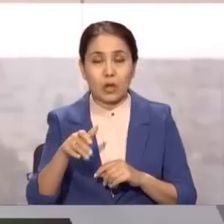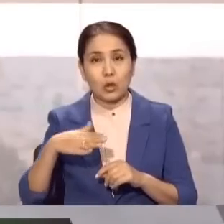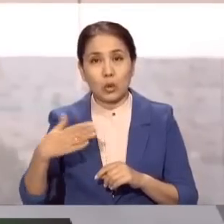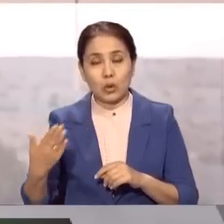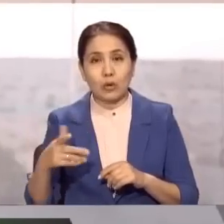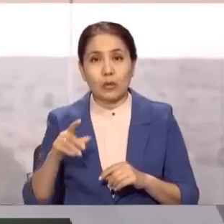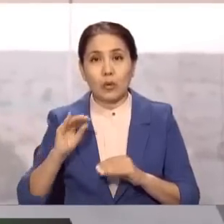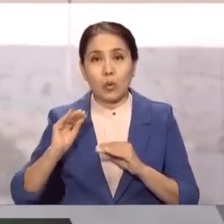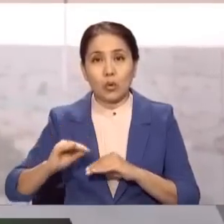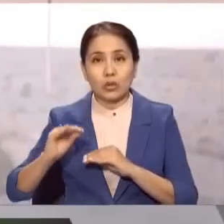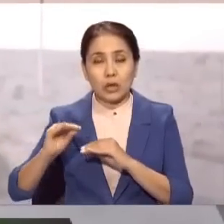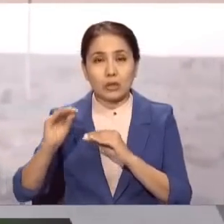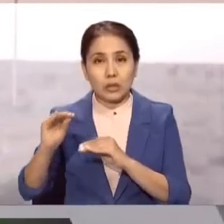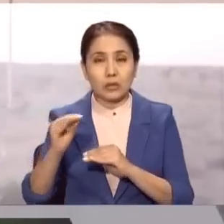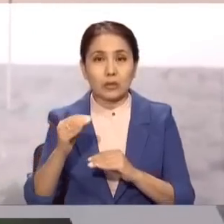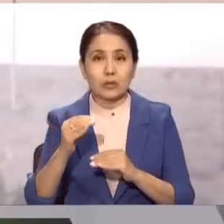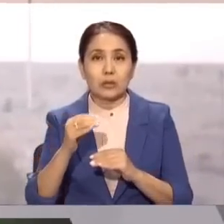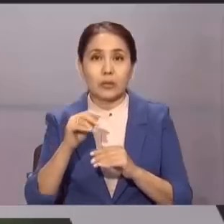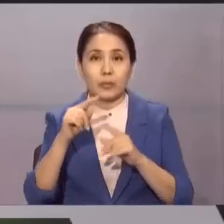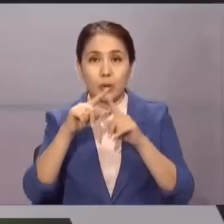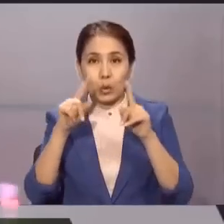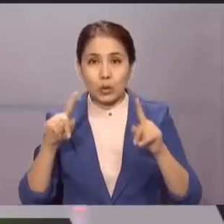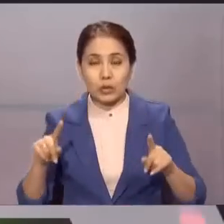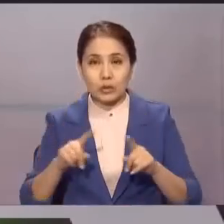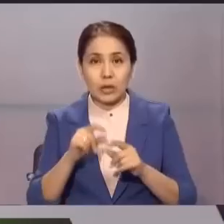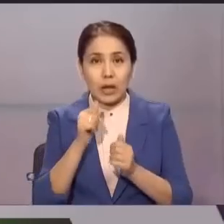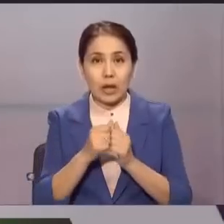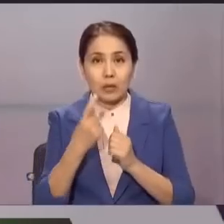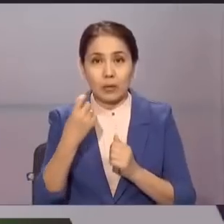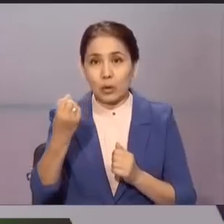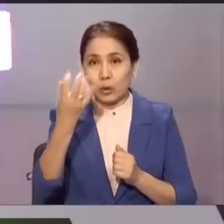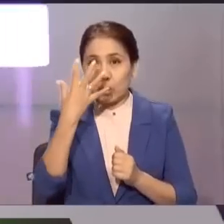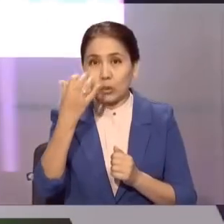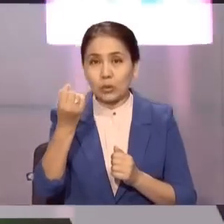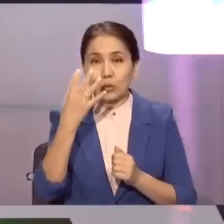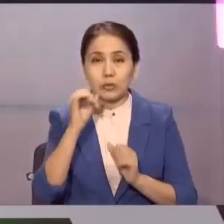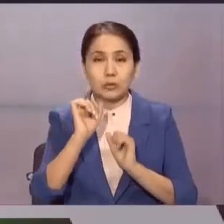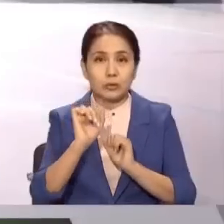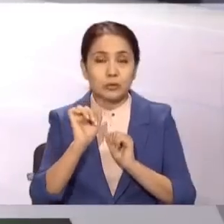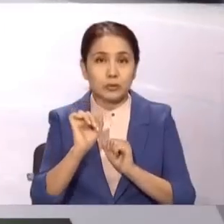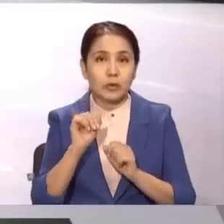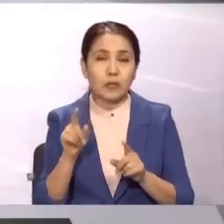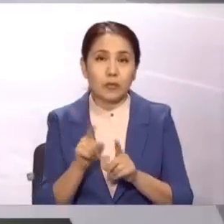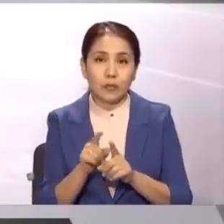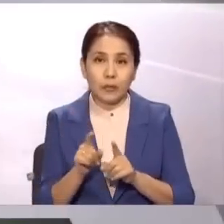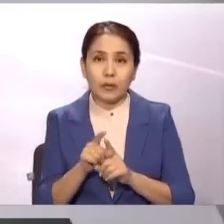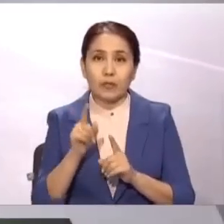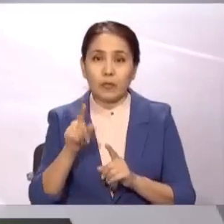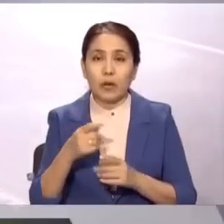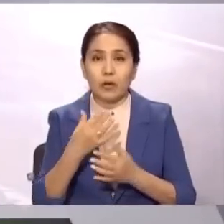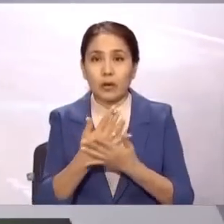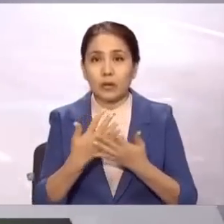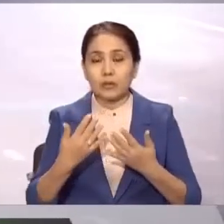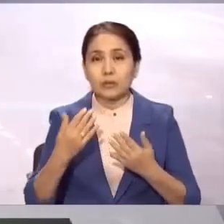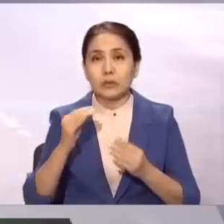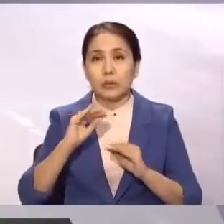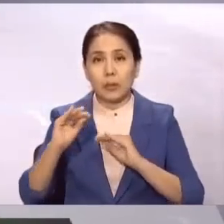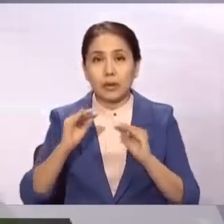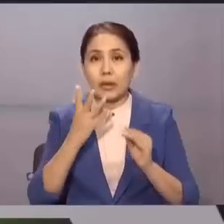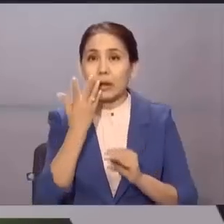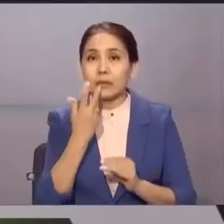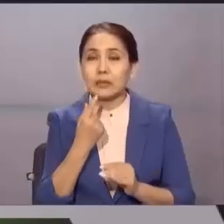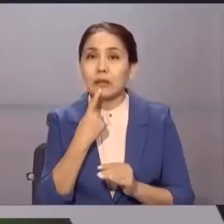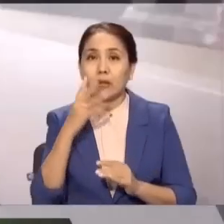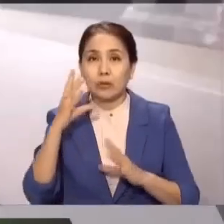yoqasi bo'ylab o'rnatilgan yo'naltiruvchi ustunchalarning har biriga nur qaytaruvchi vositalar, avtopatrul maketlari va ko'k qizil rangda